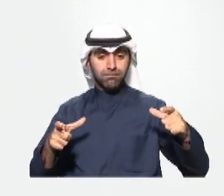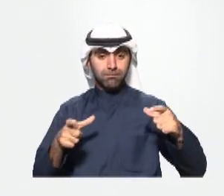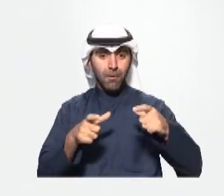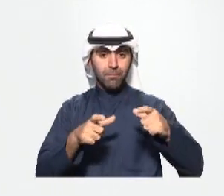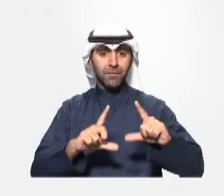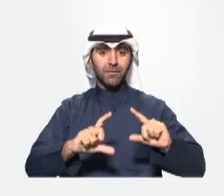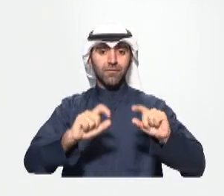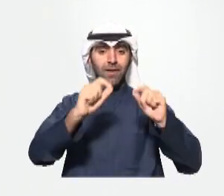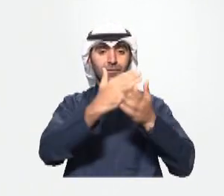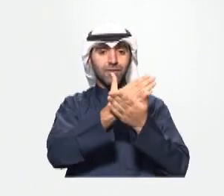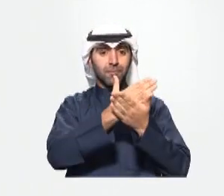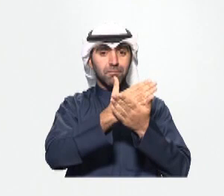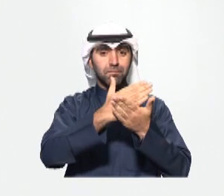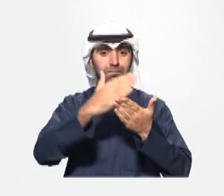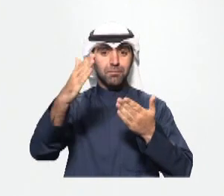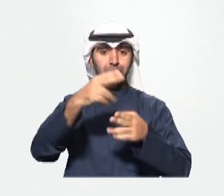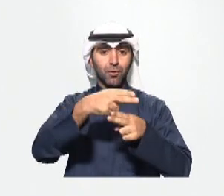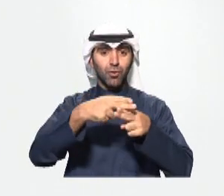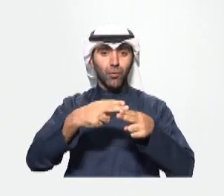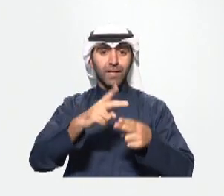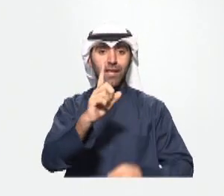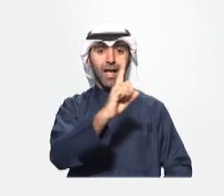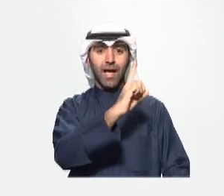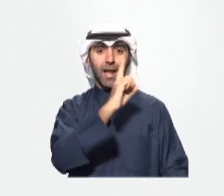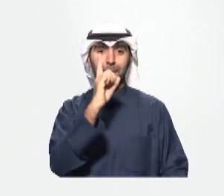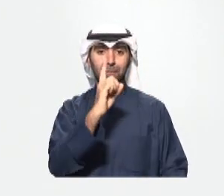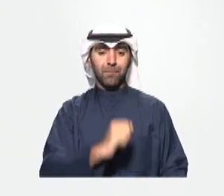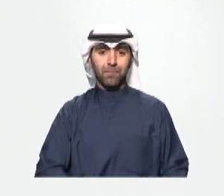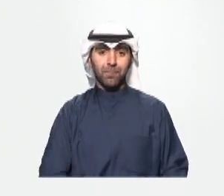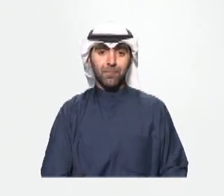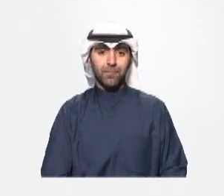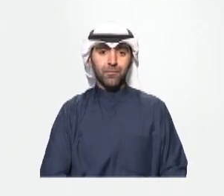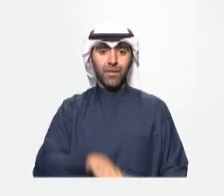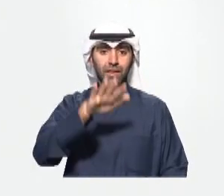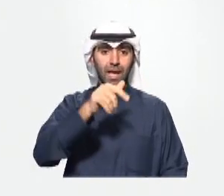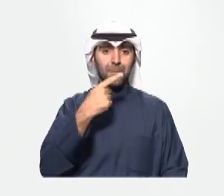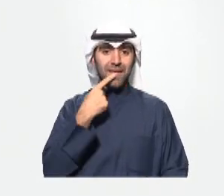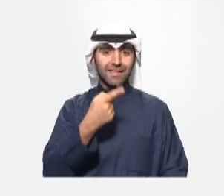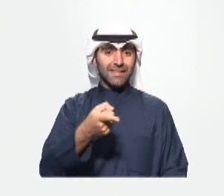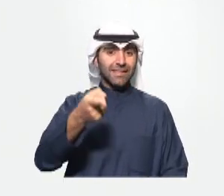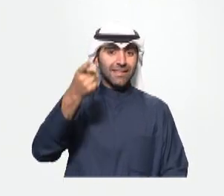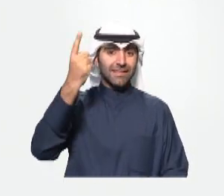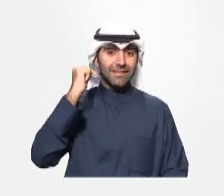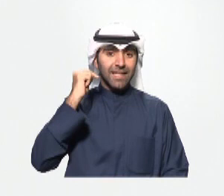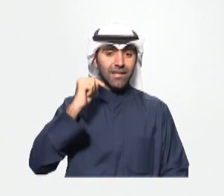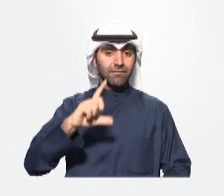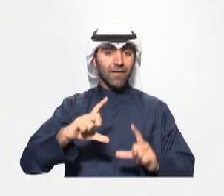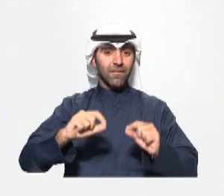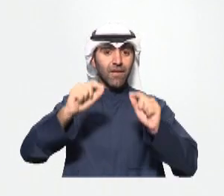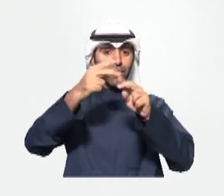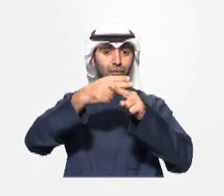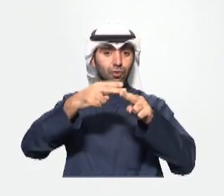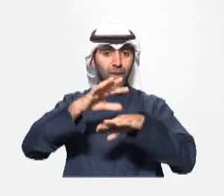كوفيد 19. وحقيقة كنا منذ اليوم الأول من التعامل مع هذه الجائحة